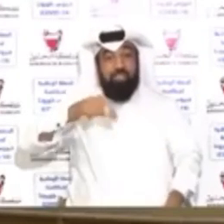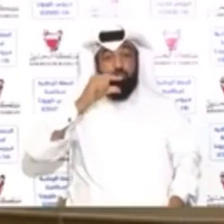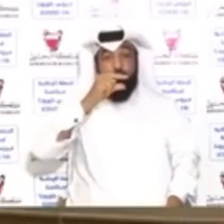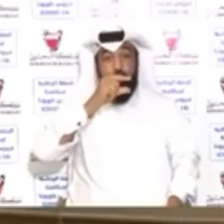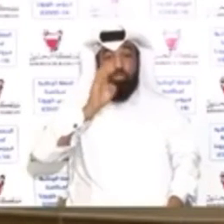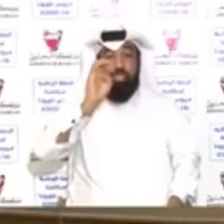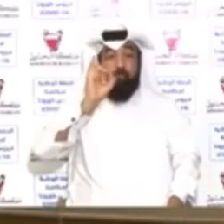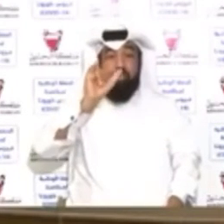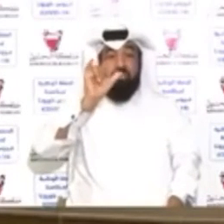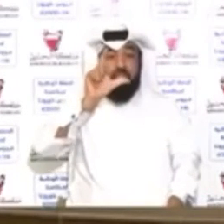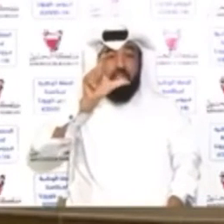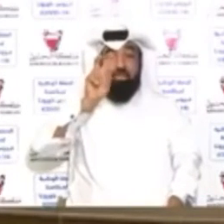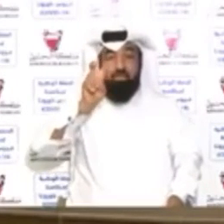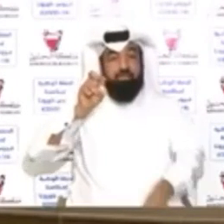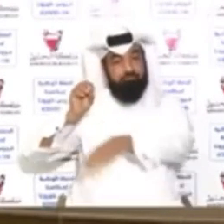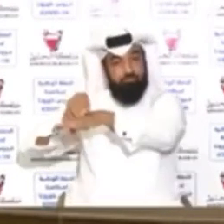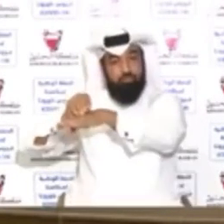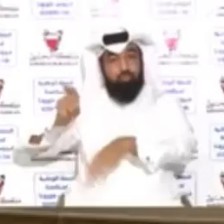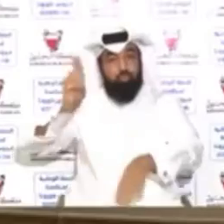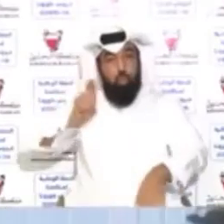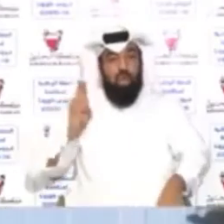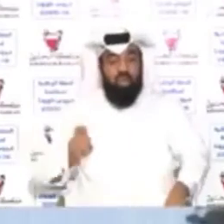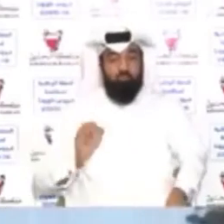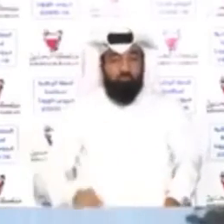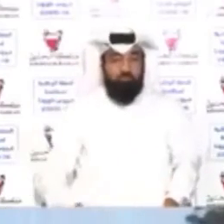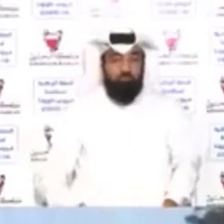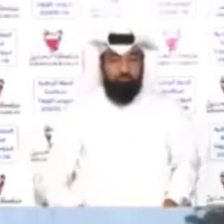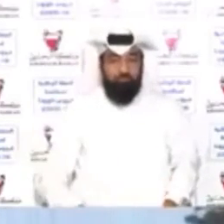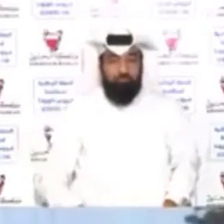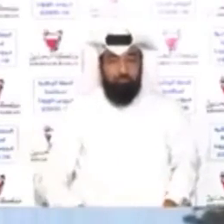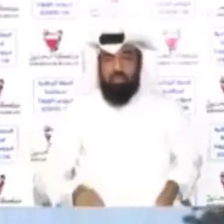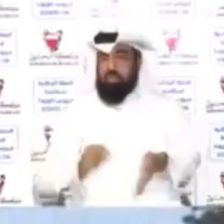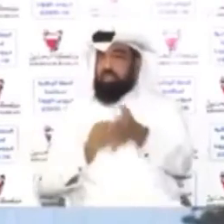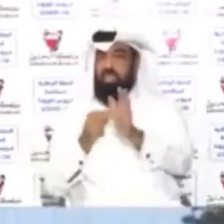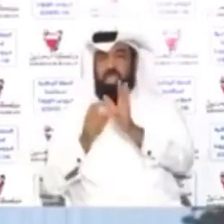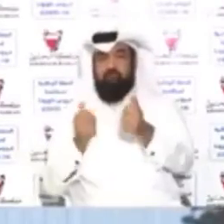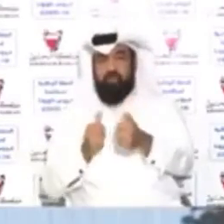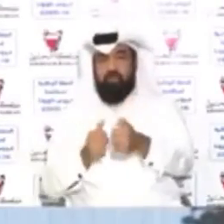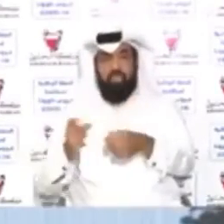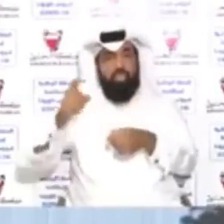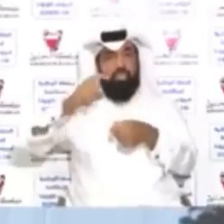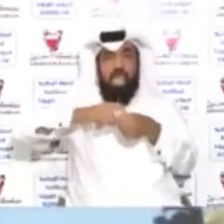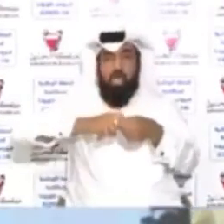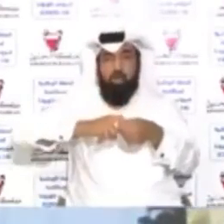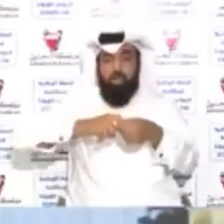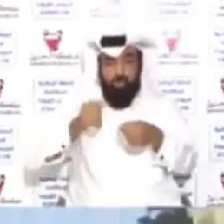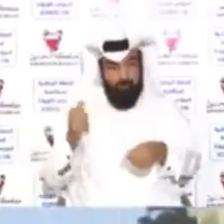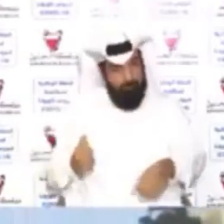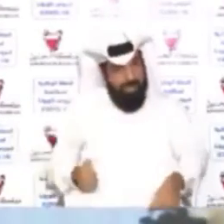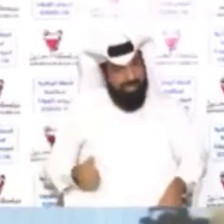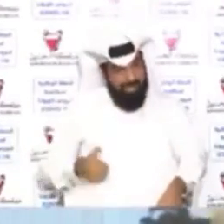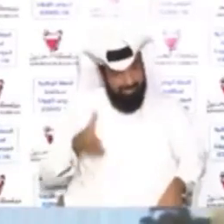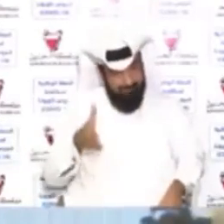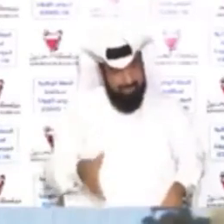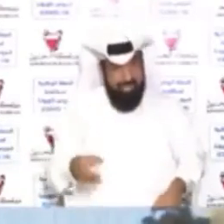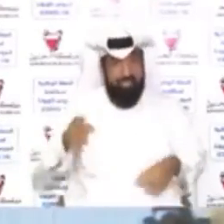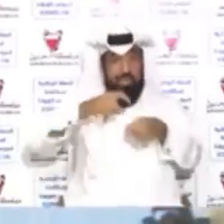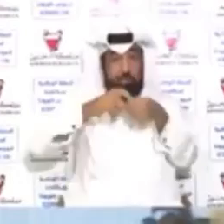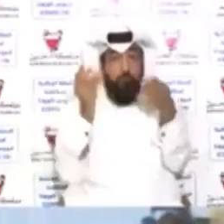صحيفة أخبار اليوم السعودية. ماذا عن بروتوكولات التعاون مع منظمة الصحة العالمية ومنها استخدام